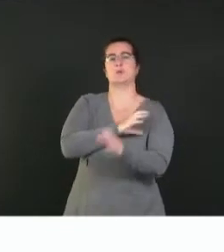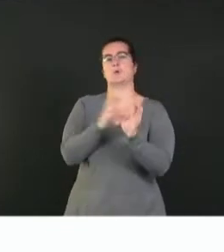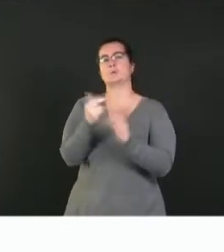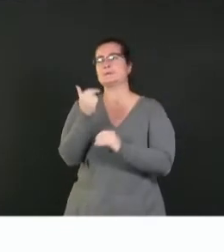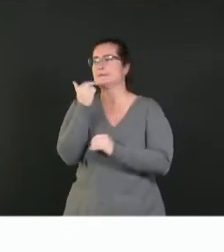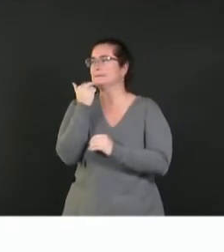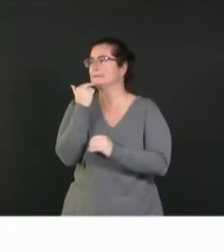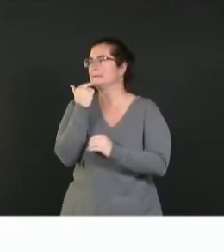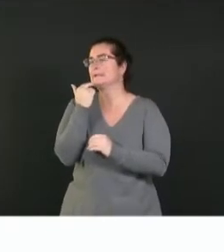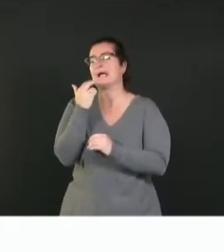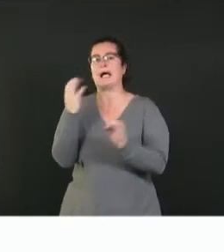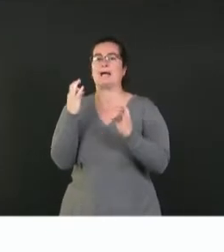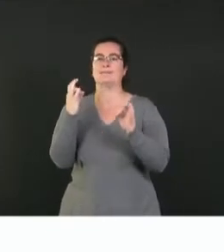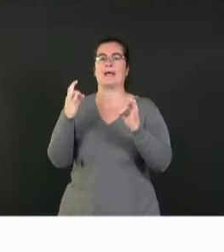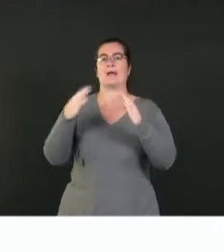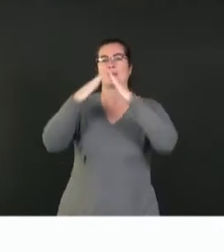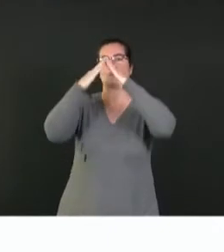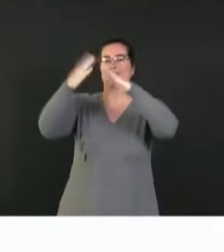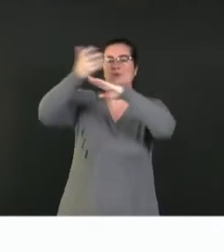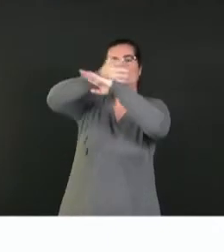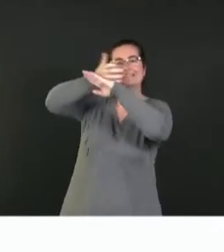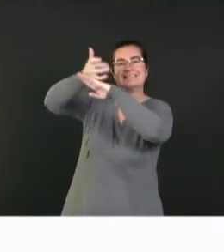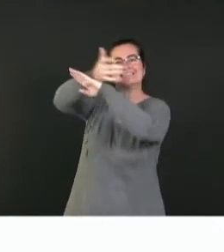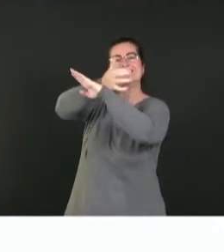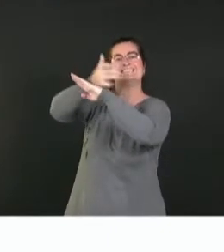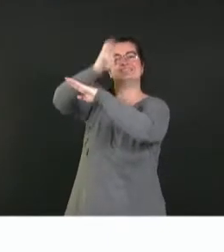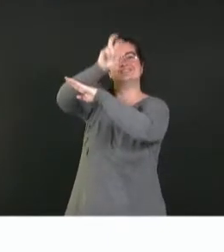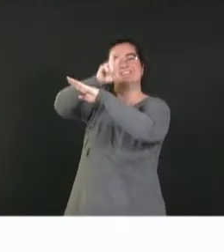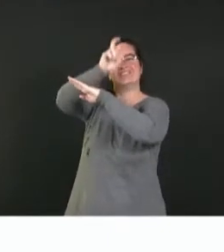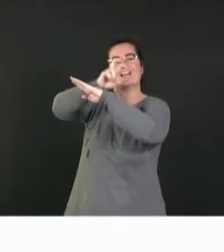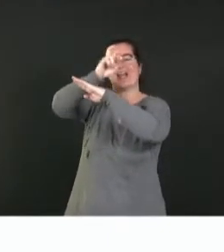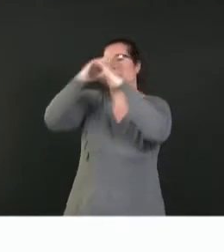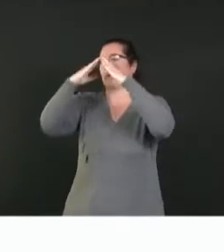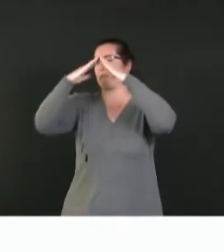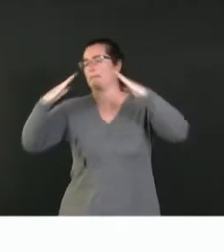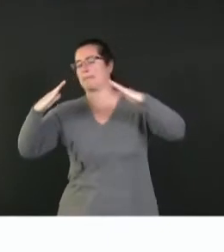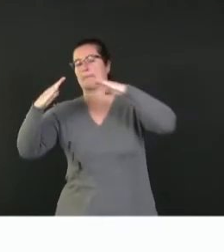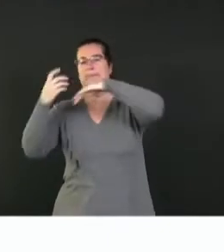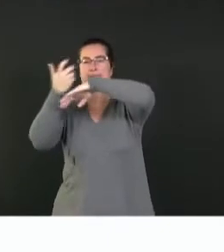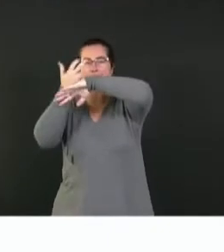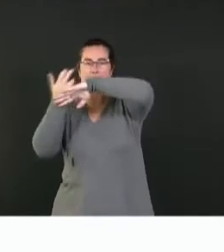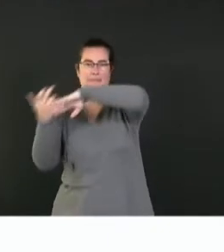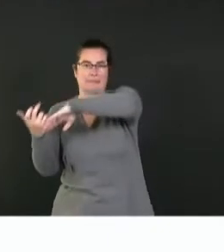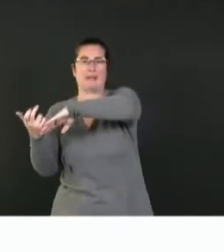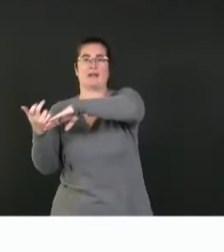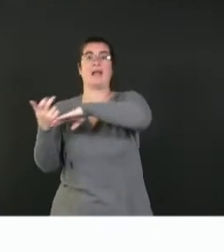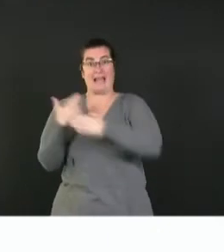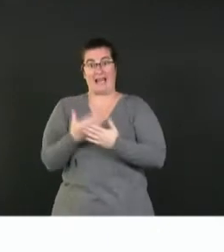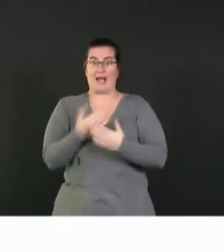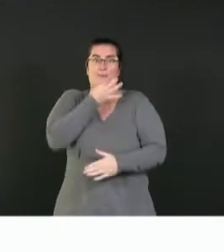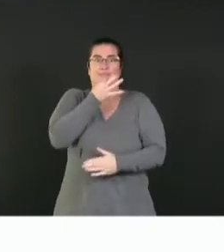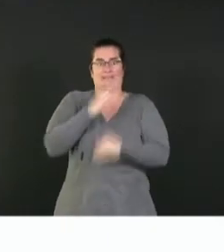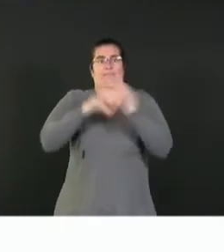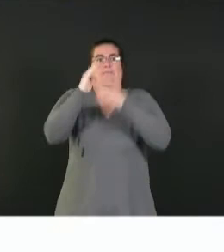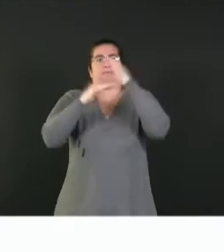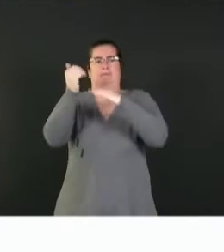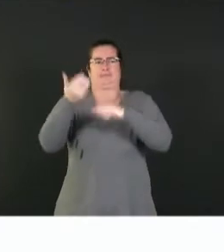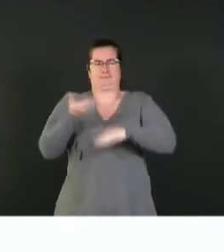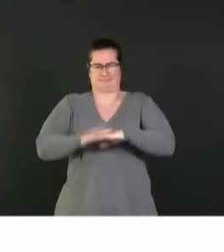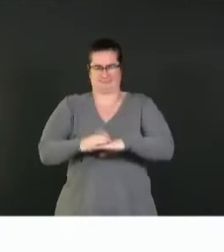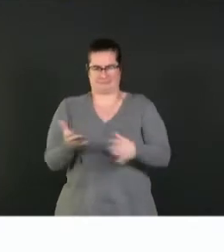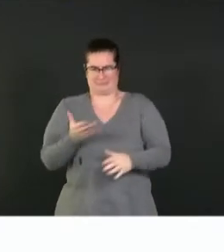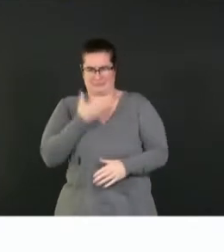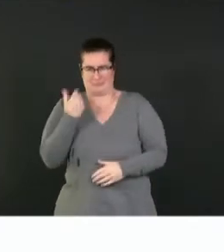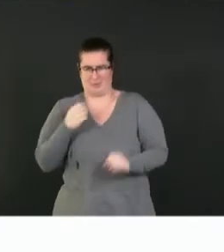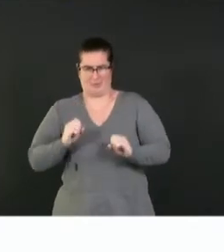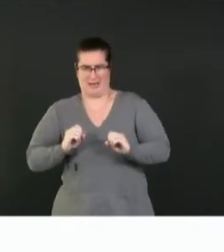utilise l'argument toiture végétalisée, mur végétalisé, etc. pour construire des bâtiments là où en fait on ferait mieux